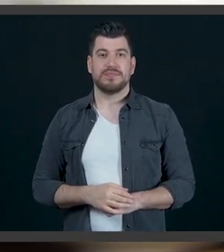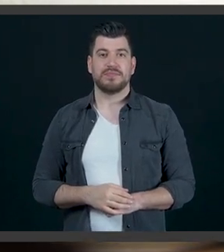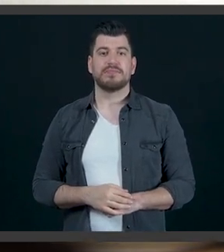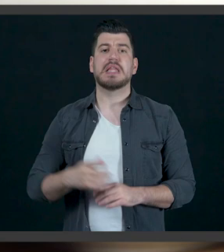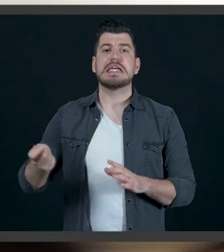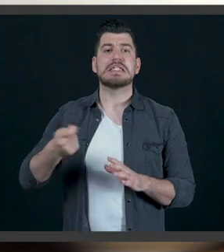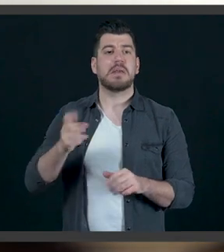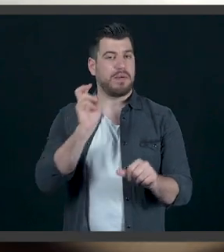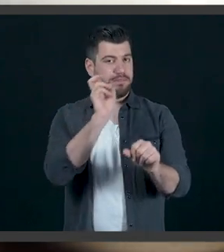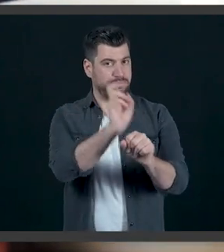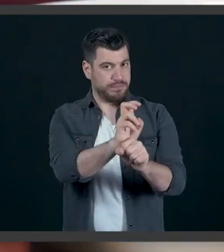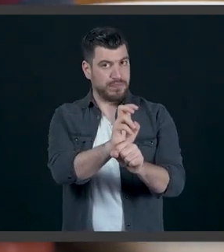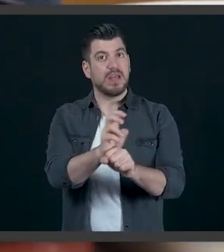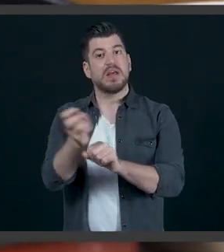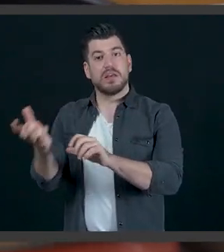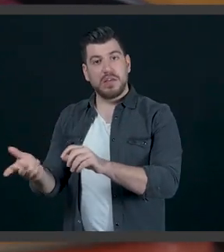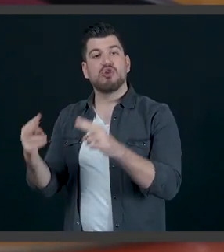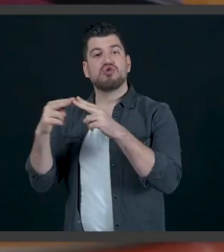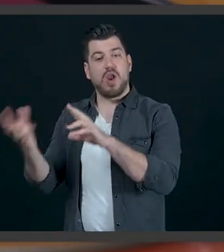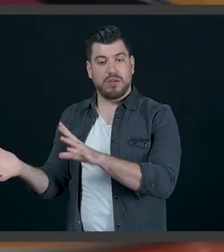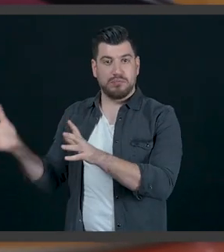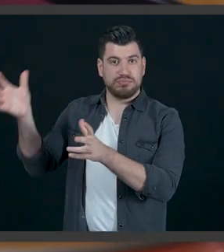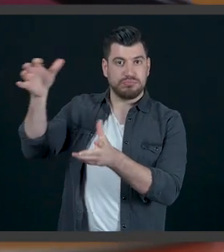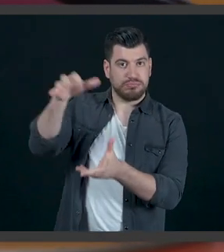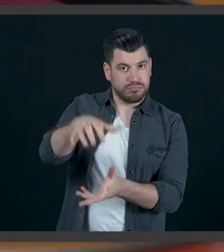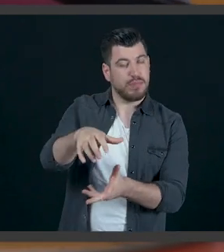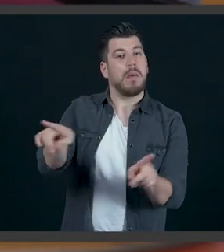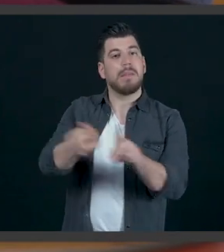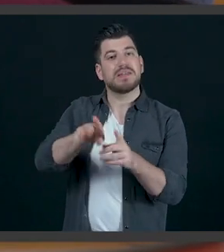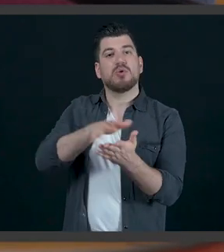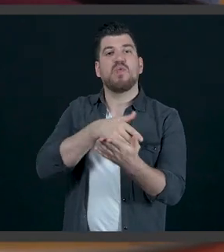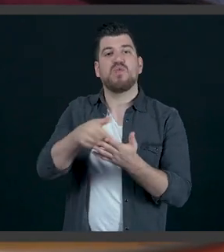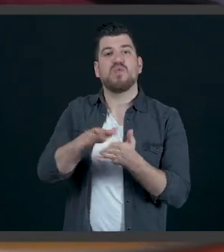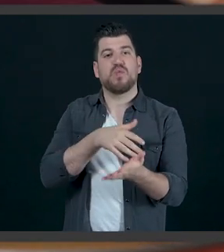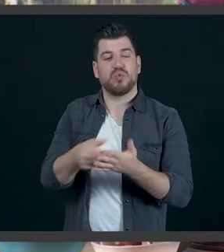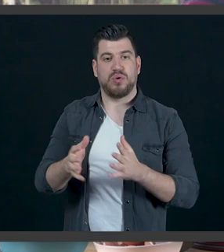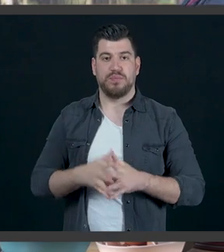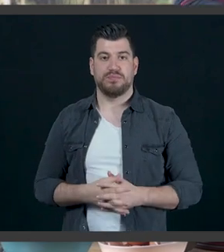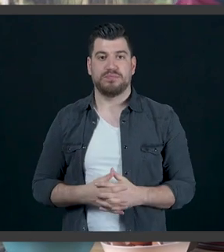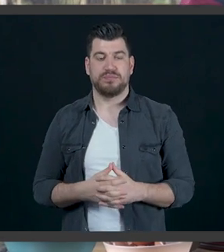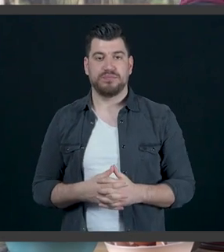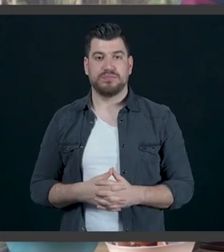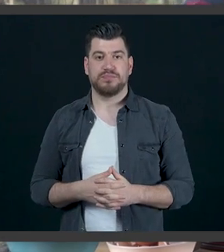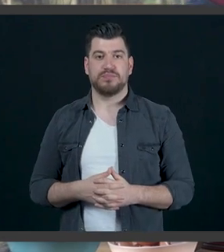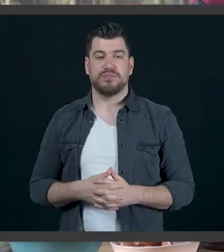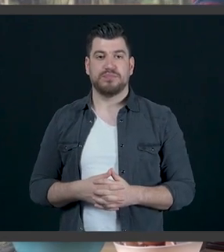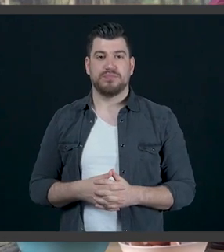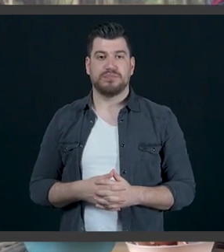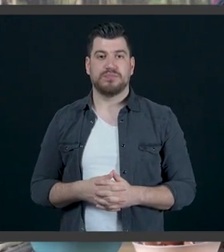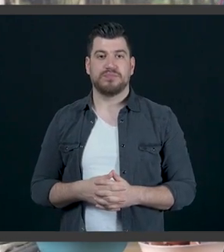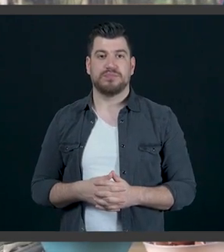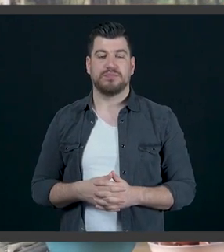θα τα αφήσω το σύρμα εδώ και έτσι όπως είναι θα ρίξω όλη τη σοκολάτα μέσα μαζί με το βούτυρο. Μέσα στο μείγμα με τα αυγά.